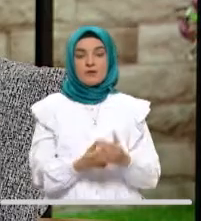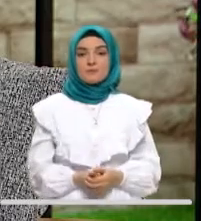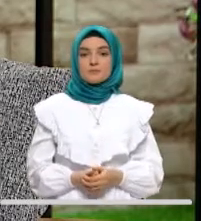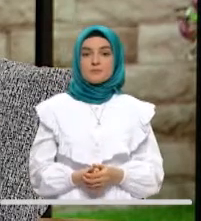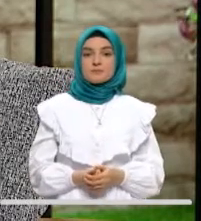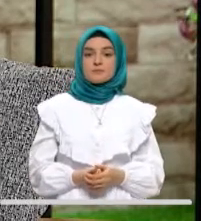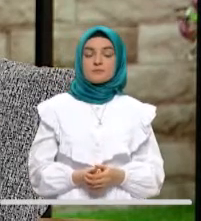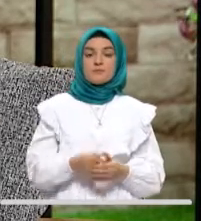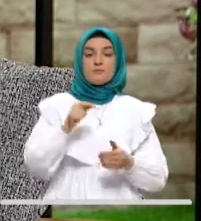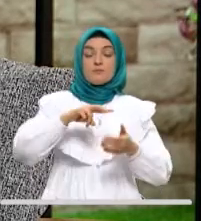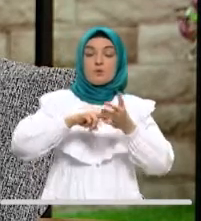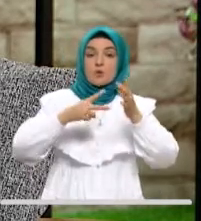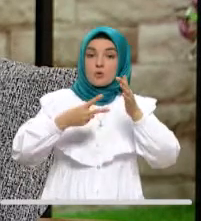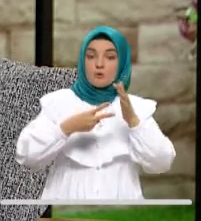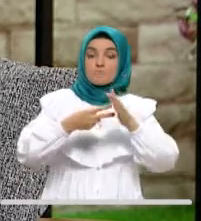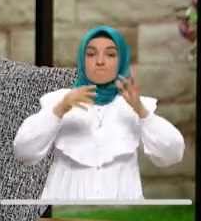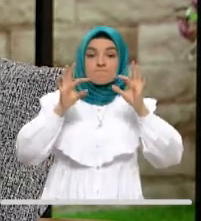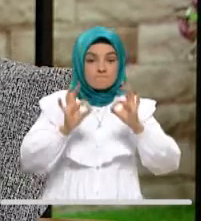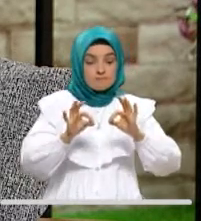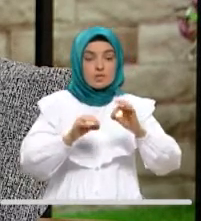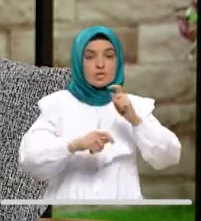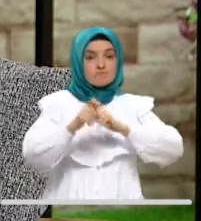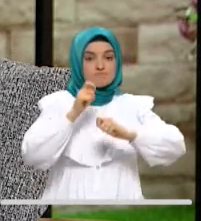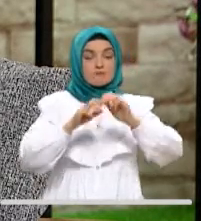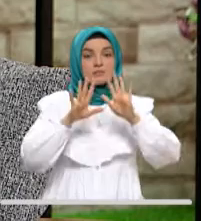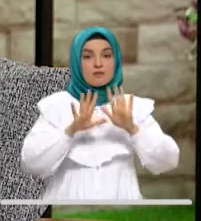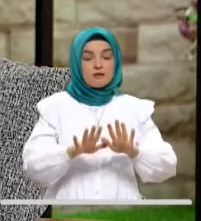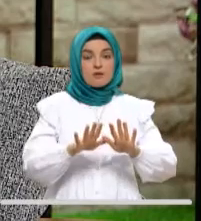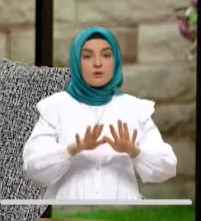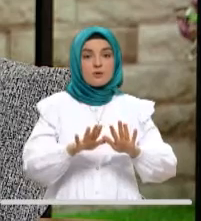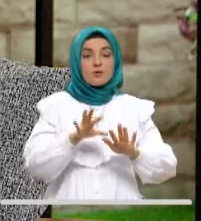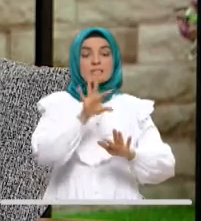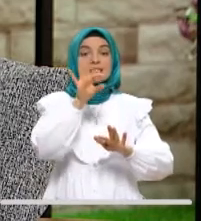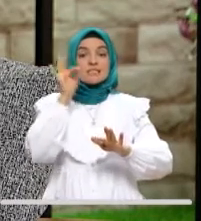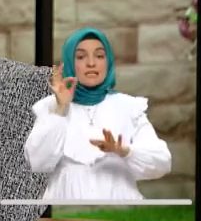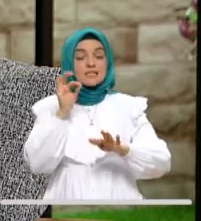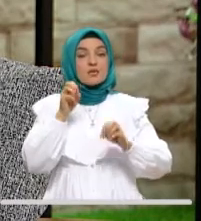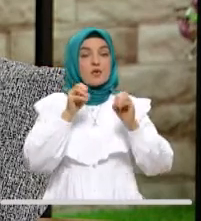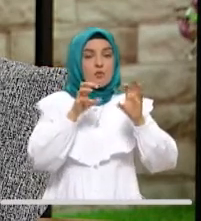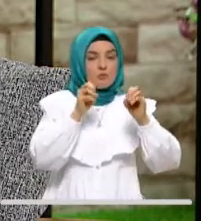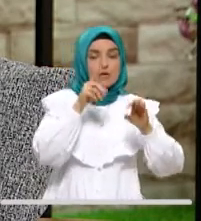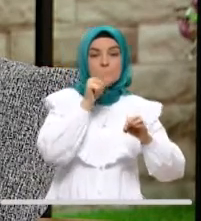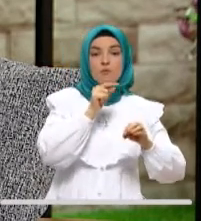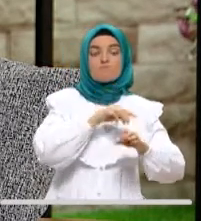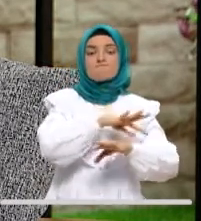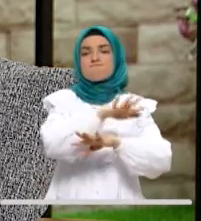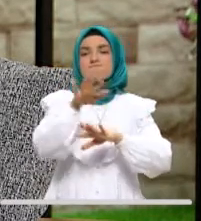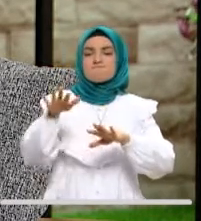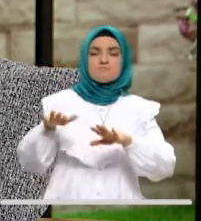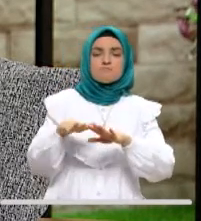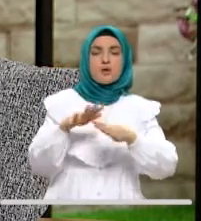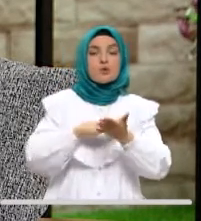hakikaten haremin dirliğini sağlıyor ve hareme seçtiği kalfalar ve haremdeki işleyiş, düzen, o onluk sistem